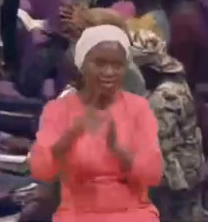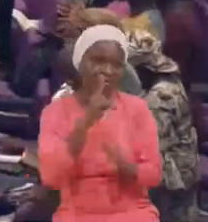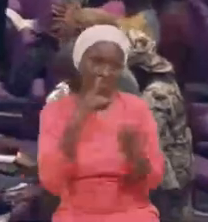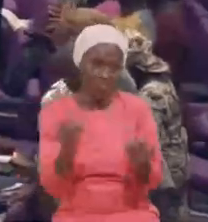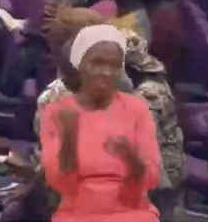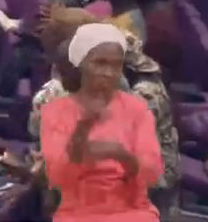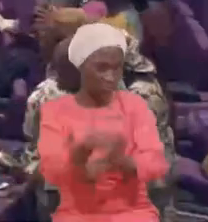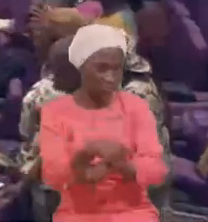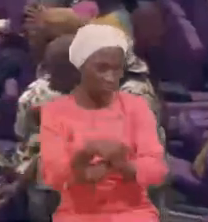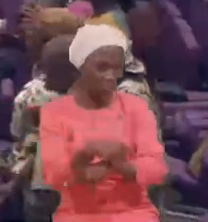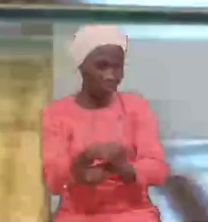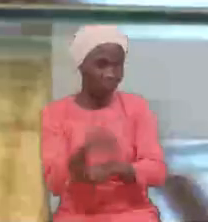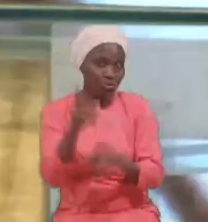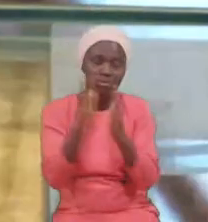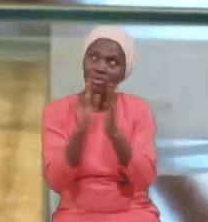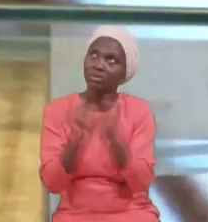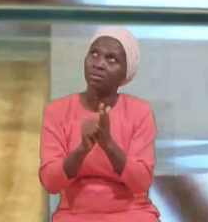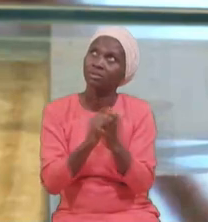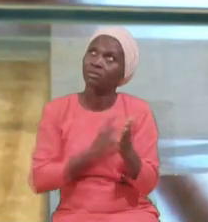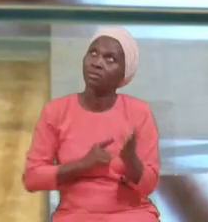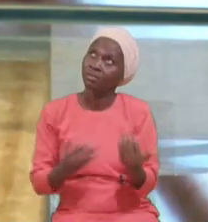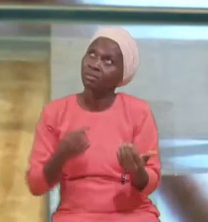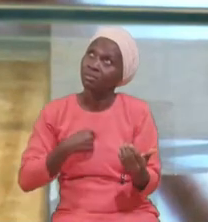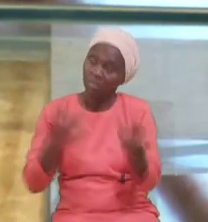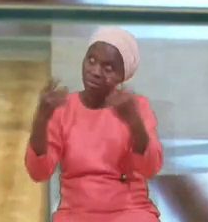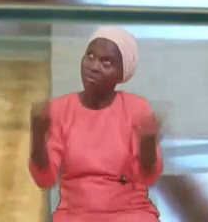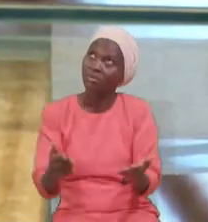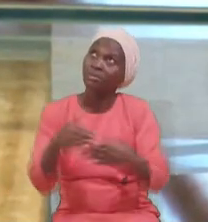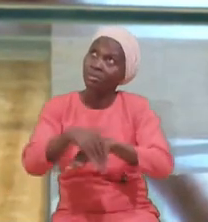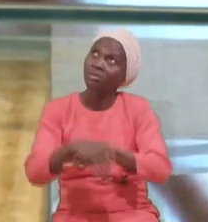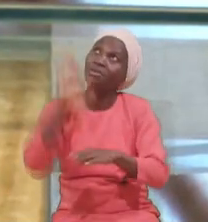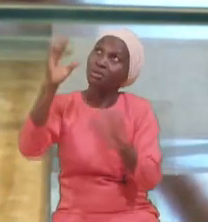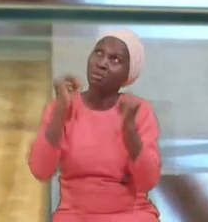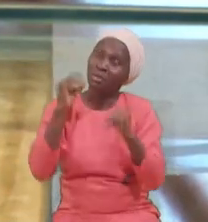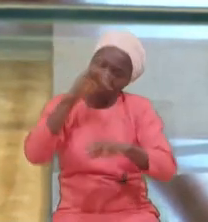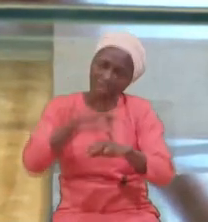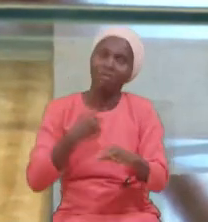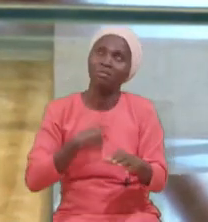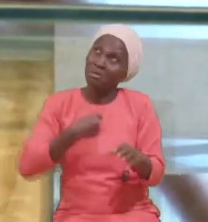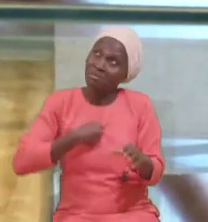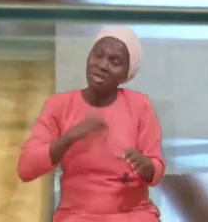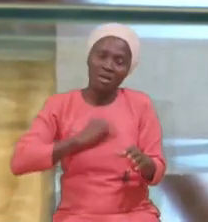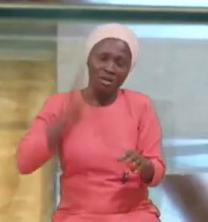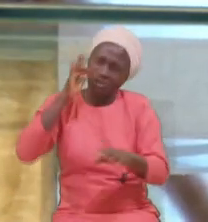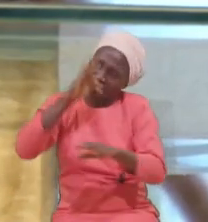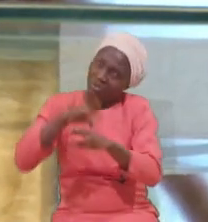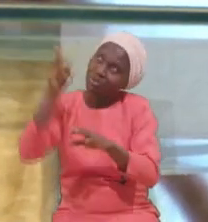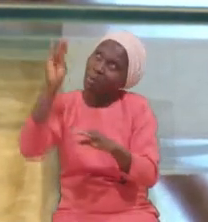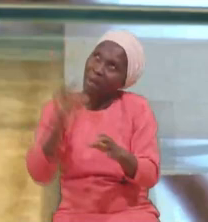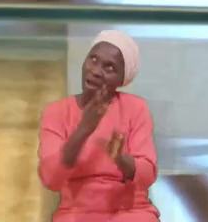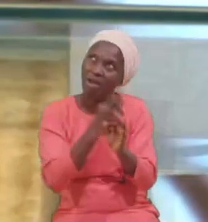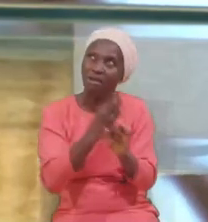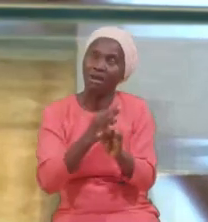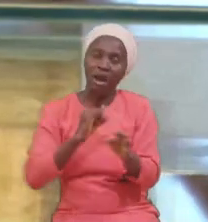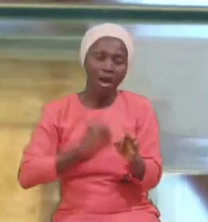un témoignage dans ma bouche. Comme je suis arrivé, ta puissance va me toucher. Je vais te toucher par la foi.